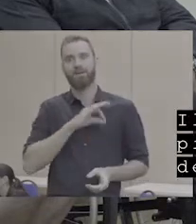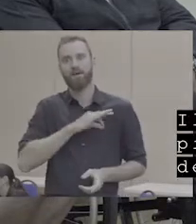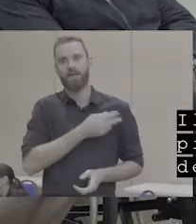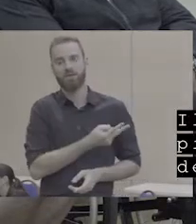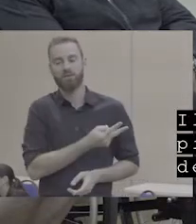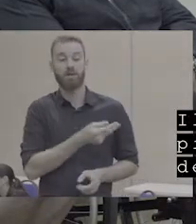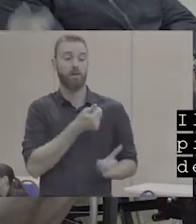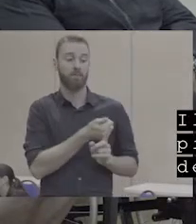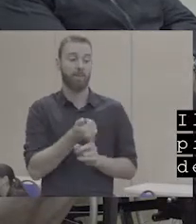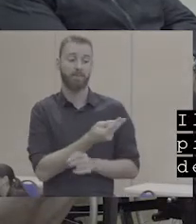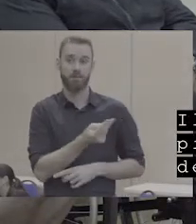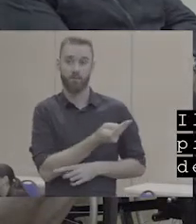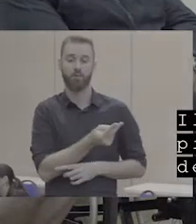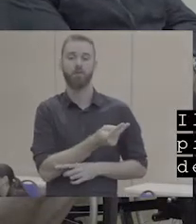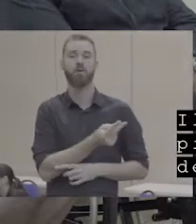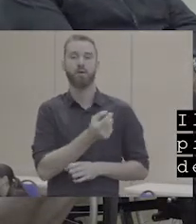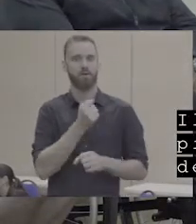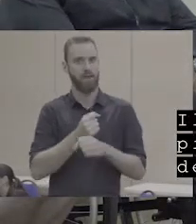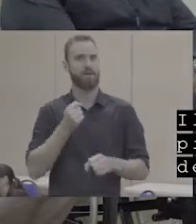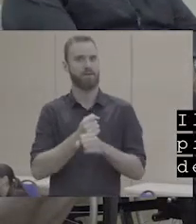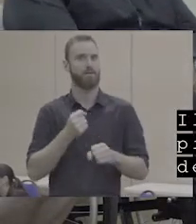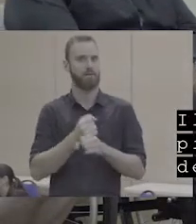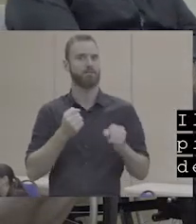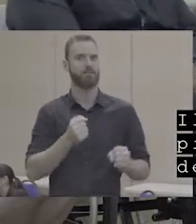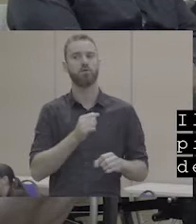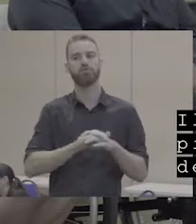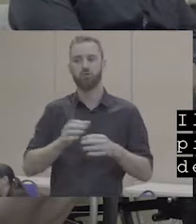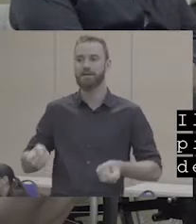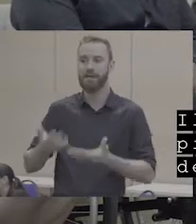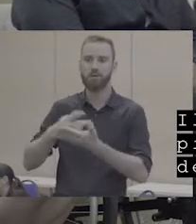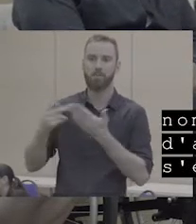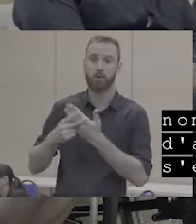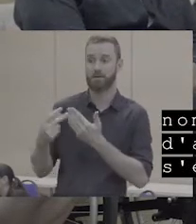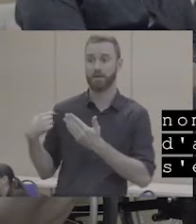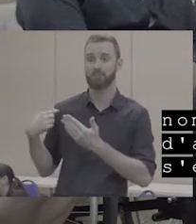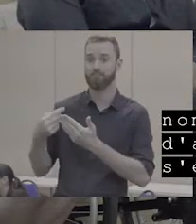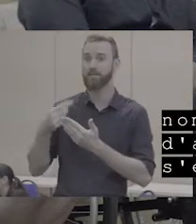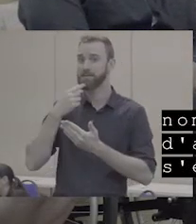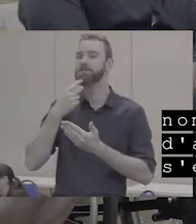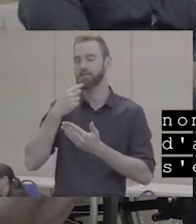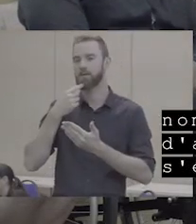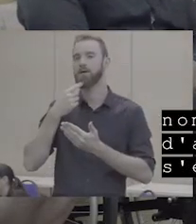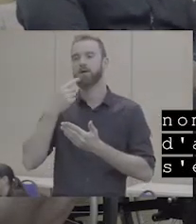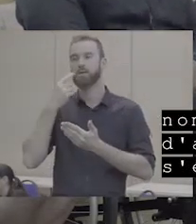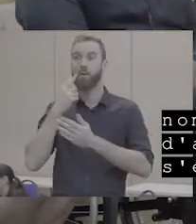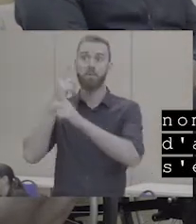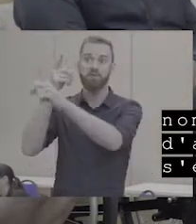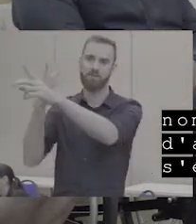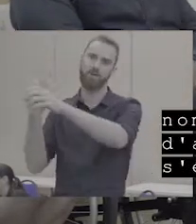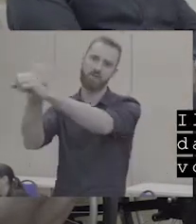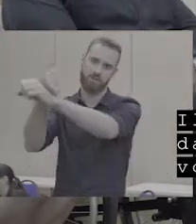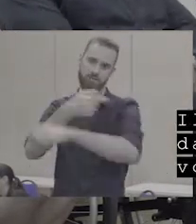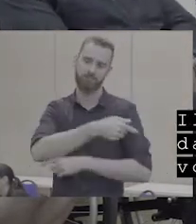Ils ont été deux... Ils ont travaillé d'arrache-pied dans la réalisation des projets que je viens de nommer pour essayer d'atteindre les objectifs qu'on s'était